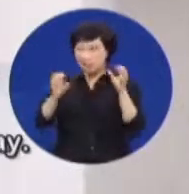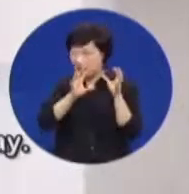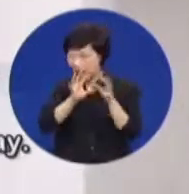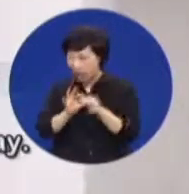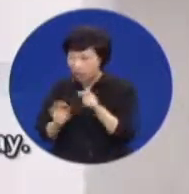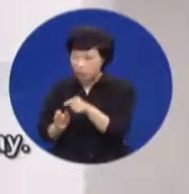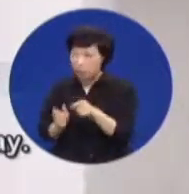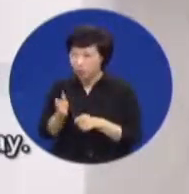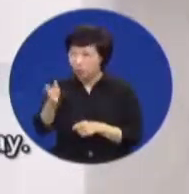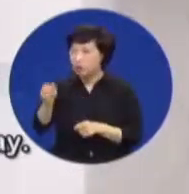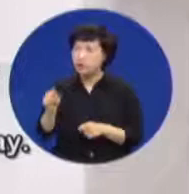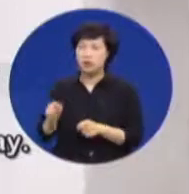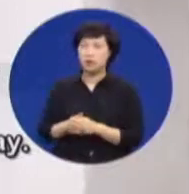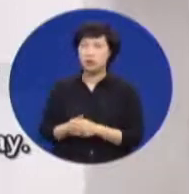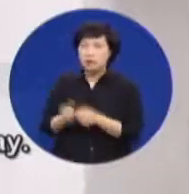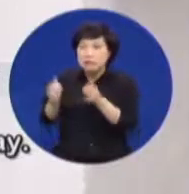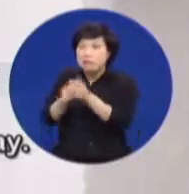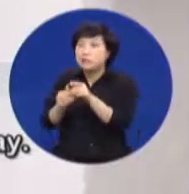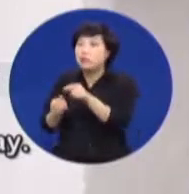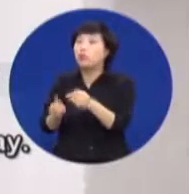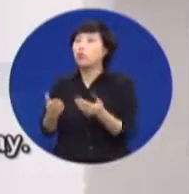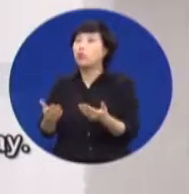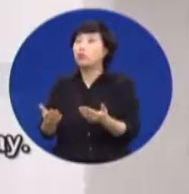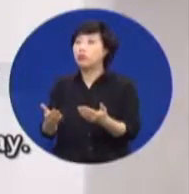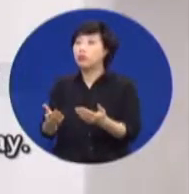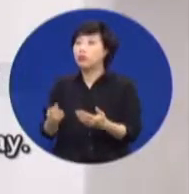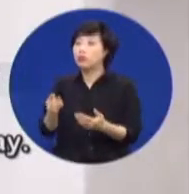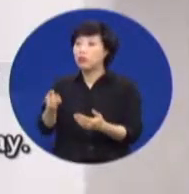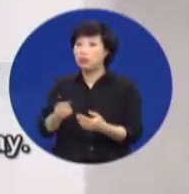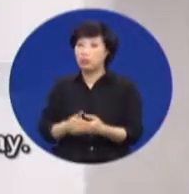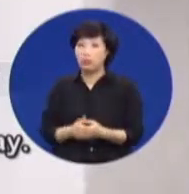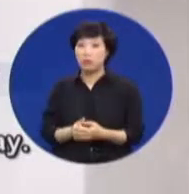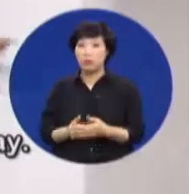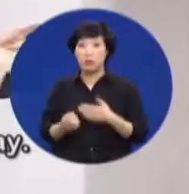보고 그것만 하다가